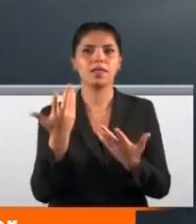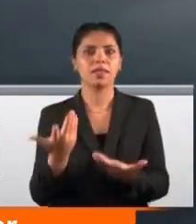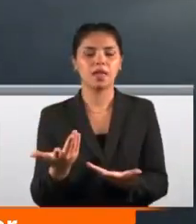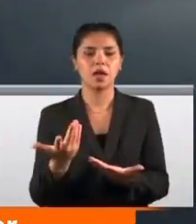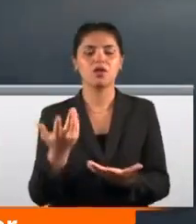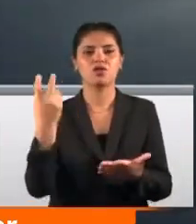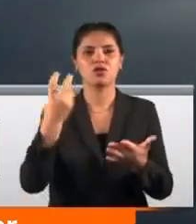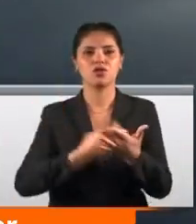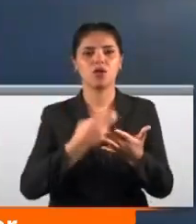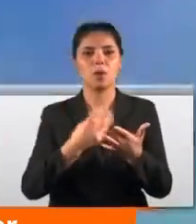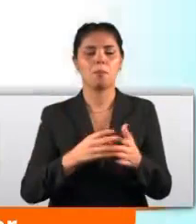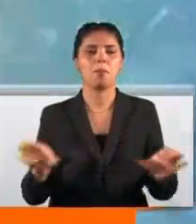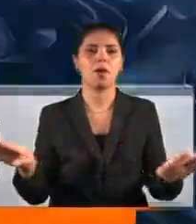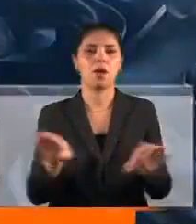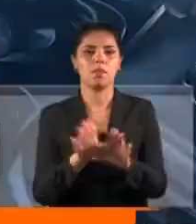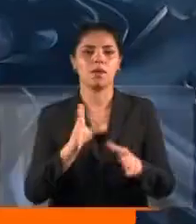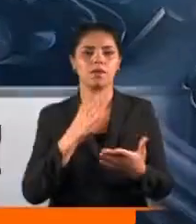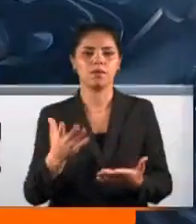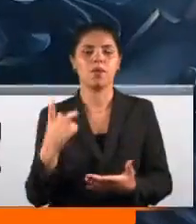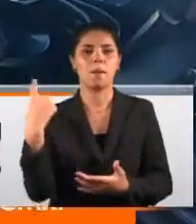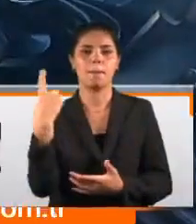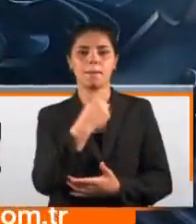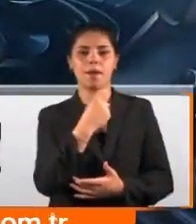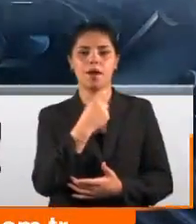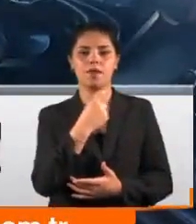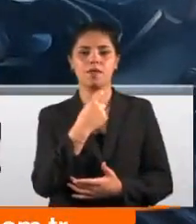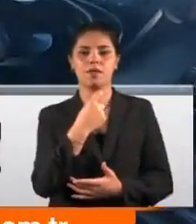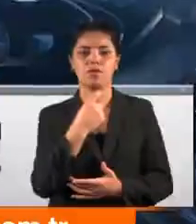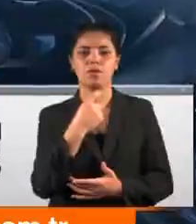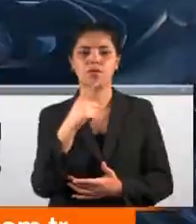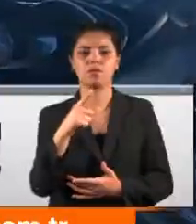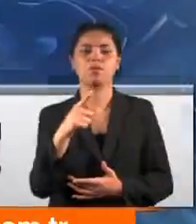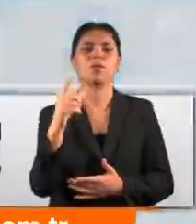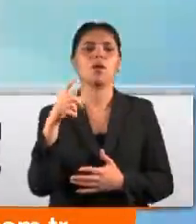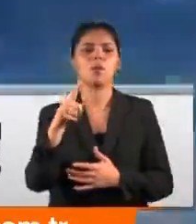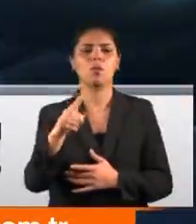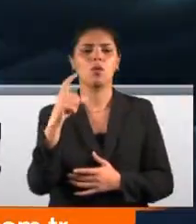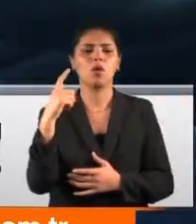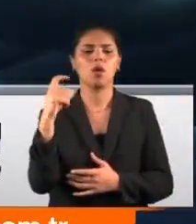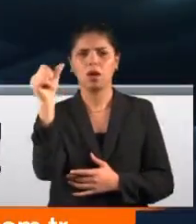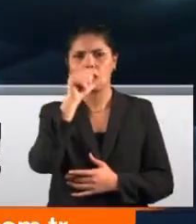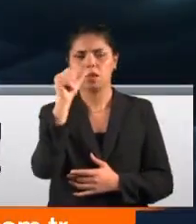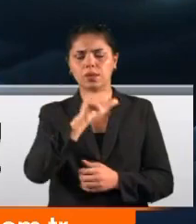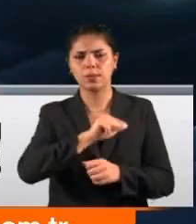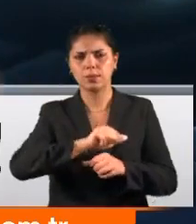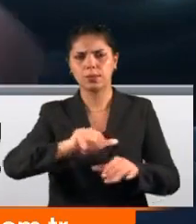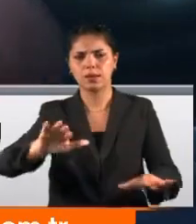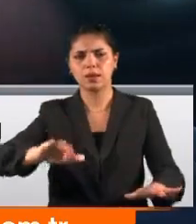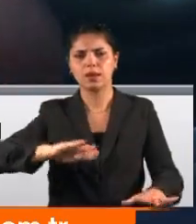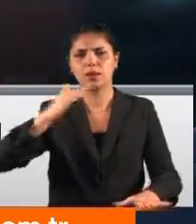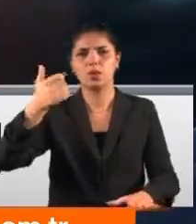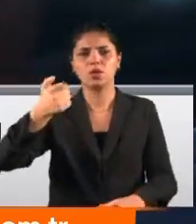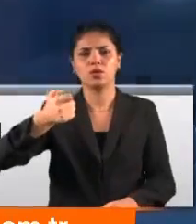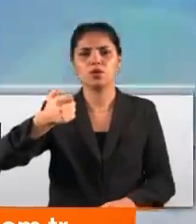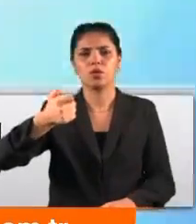camlar kapalıydı parfümün kapağı takılı kaldı ve gaz sızdıkça sızdı torpil dolu aracın içinde sonra da